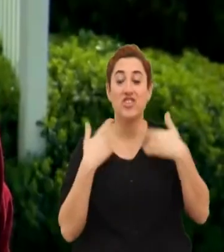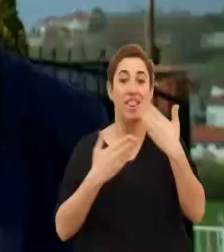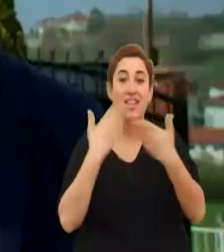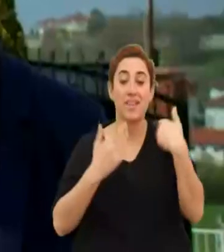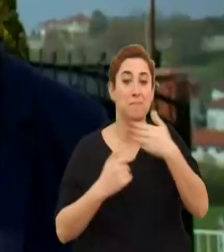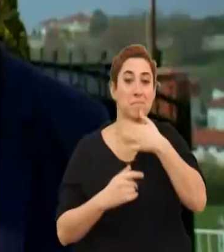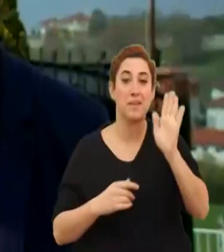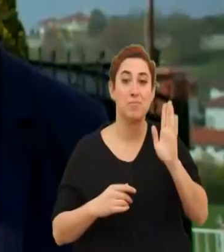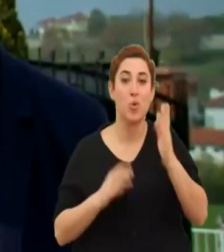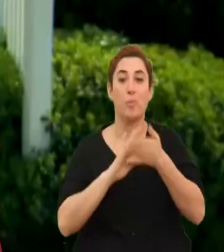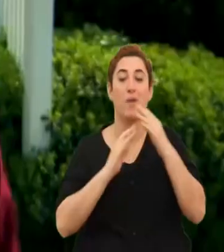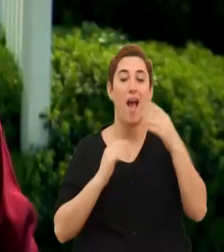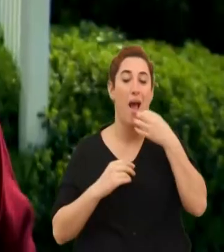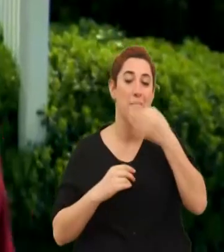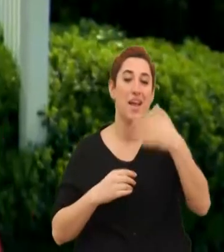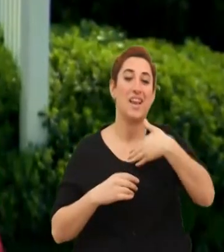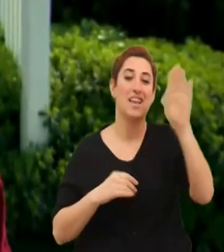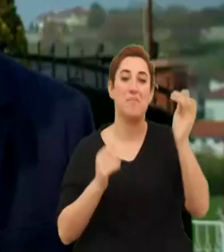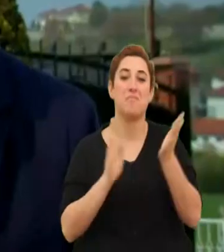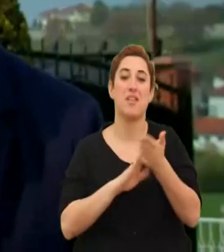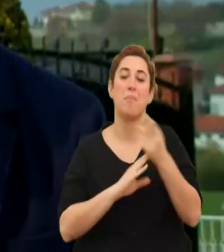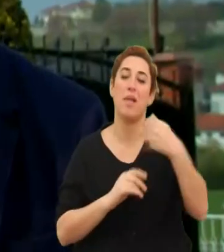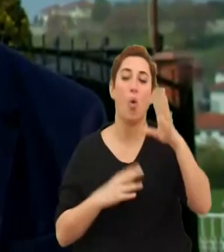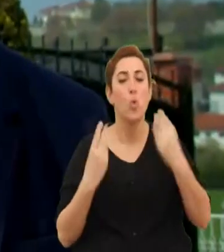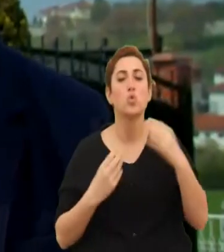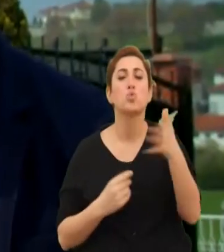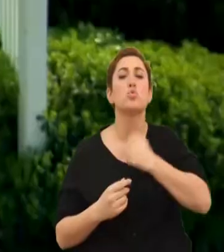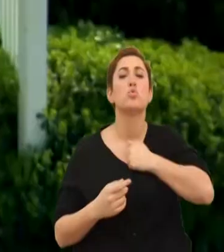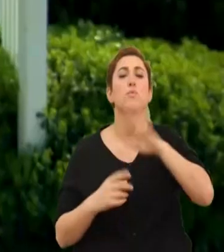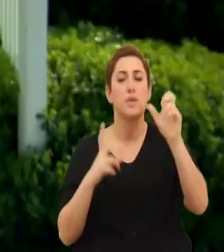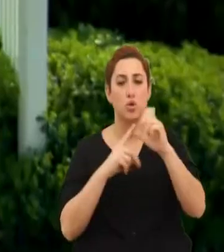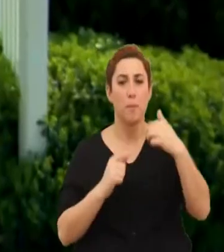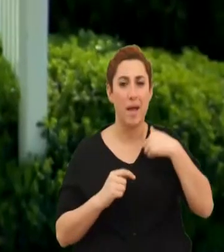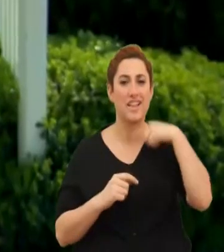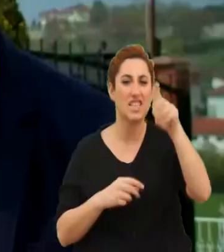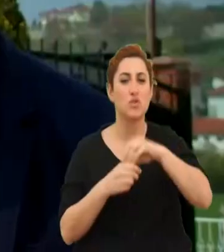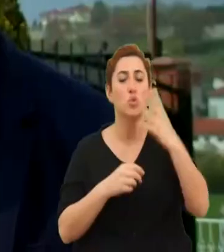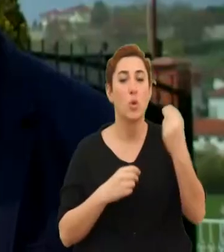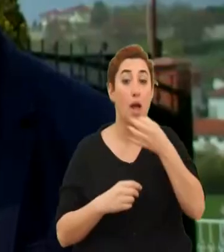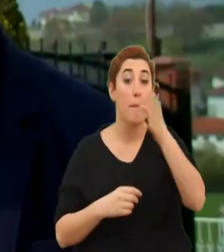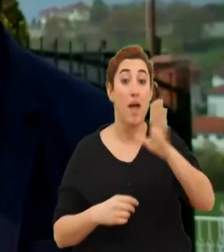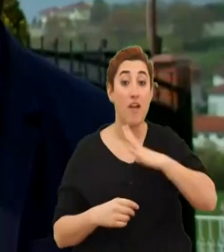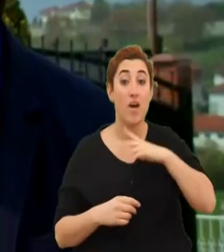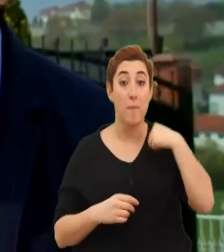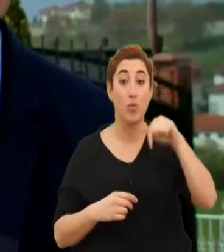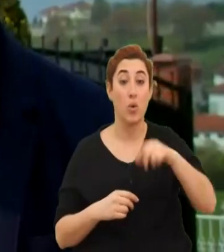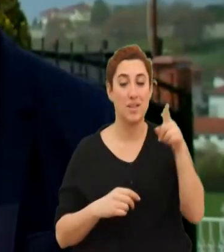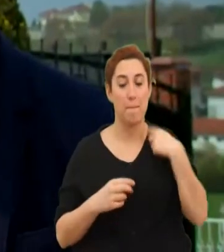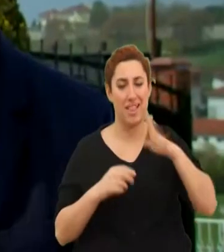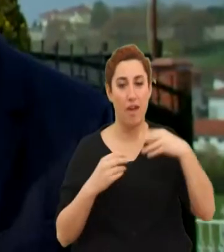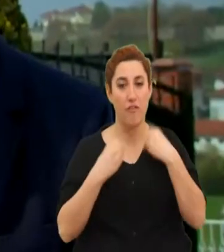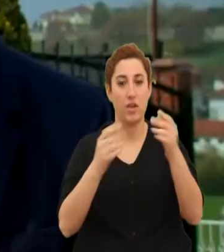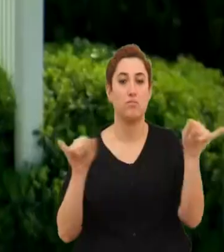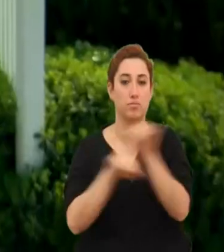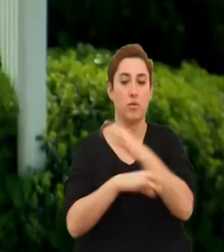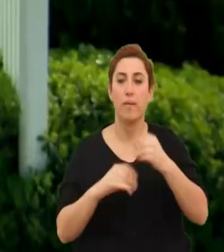Heyecanla ne dediğimi biliyorum. Gitti güzelim haber beleşe valla. Olsun olsun üzülme Şükrü. Bende de senin için çok güzel haberler var. Ben de onları sana